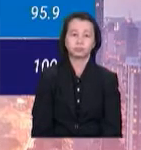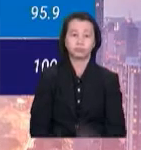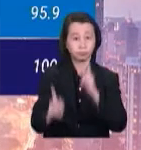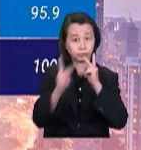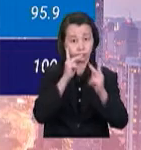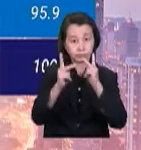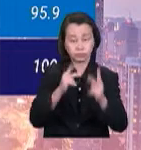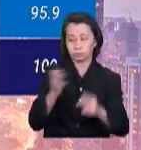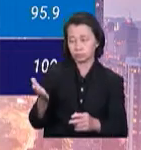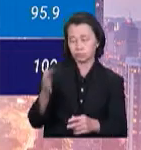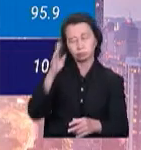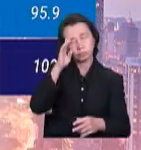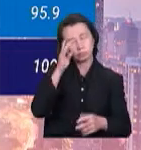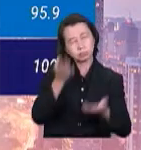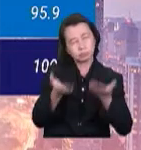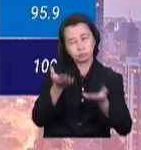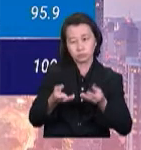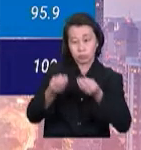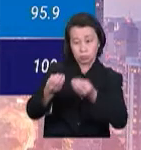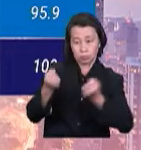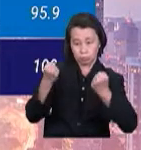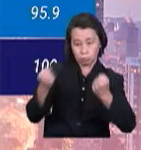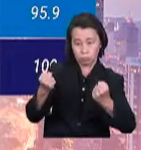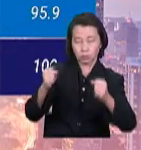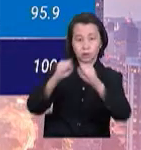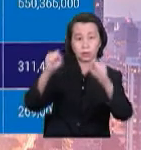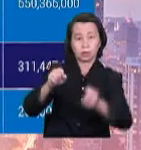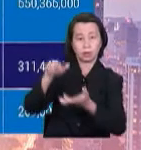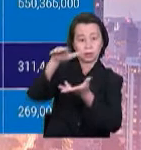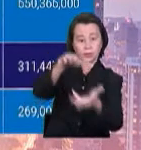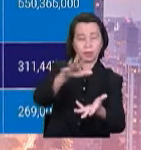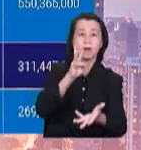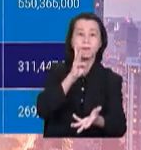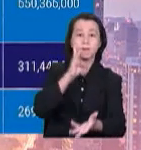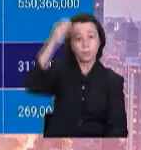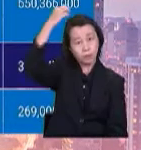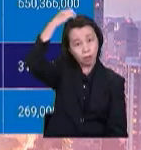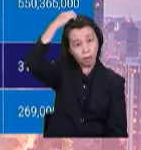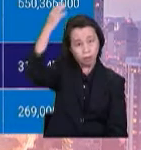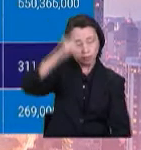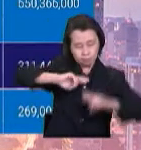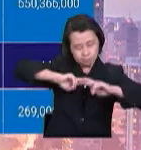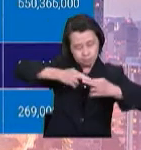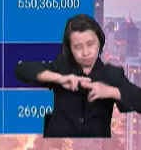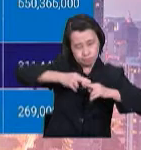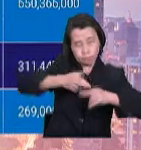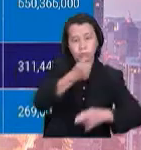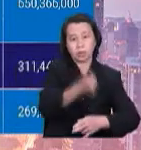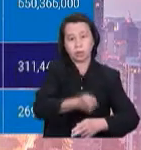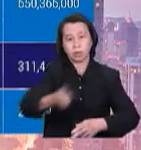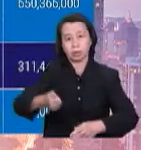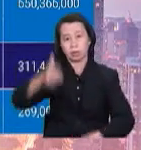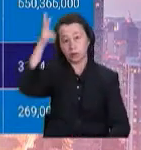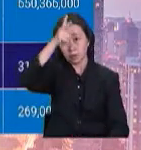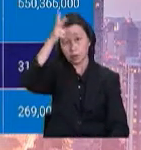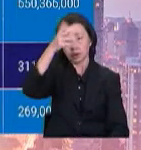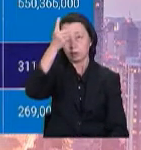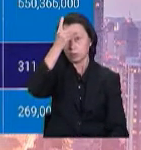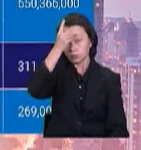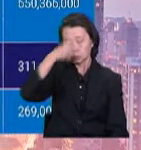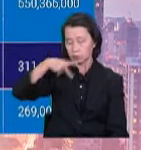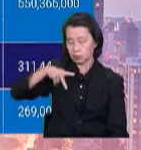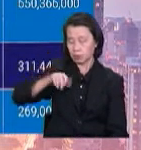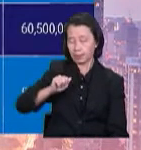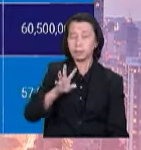Ujarnya turut dipertimbang bantuan bagi memperkukuh sistem bekalan air di Selangor dan menyenggara aset-aset kerajaan. Datuk Seri